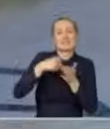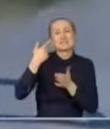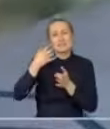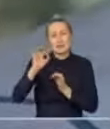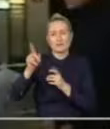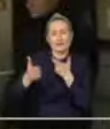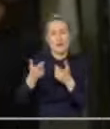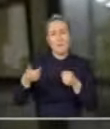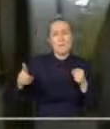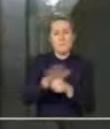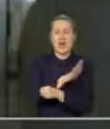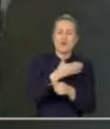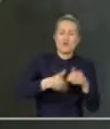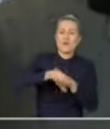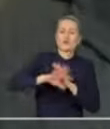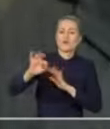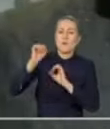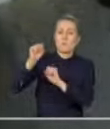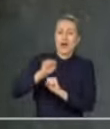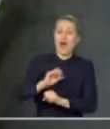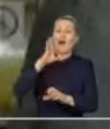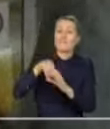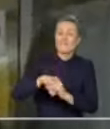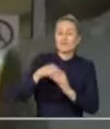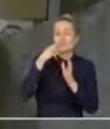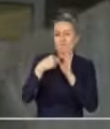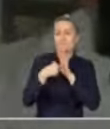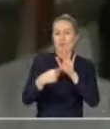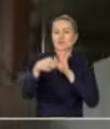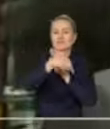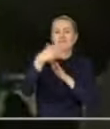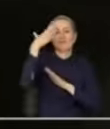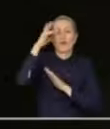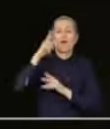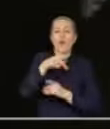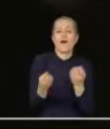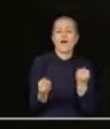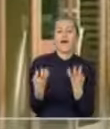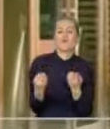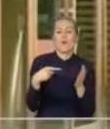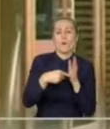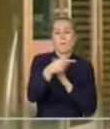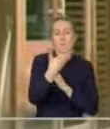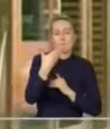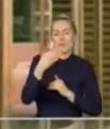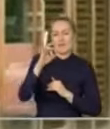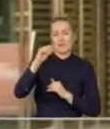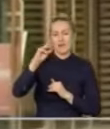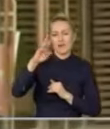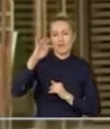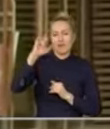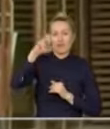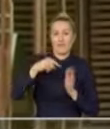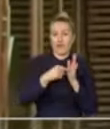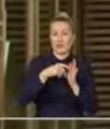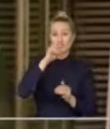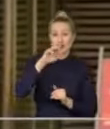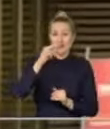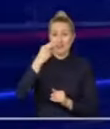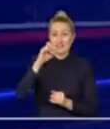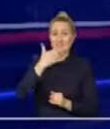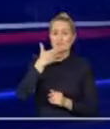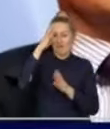strategia pełnomocników banków. Wśród nich wskazywali znanego mecenasa Romana Giertycha, o którym Czarnecki mówił